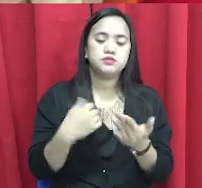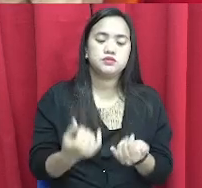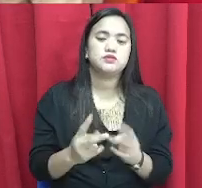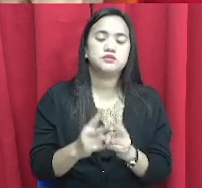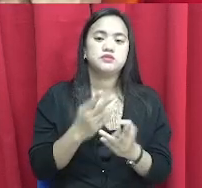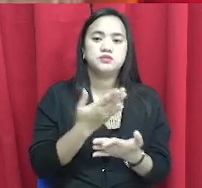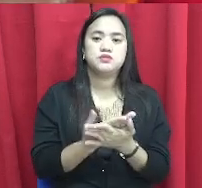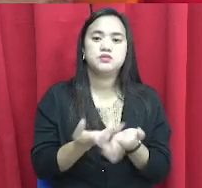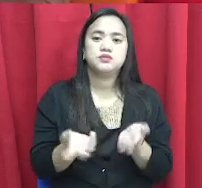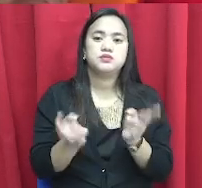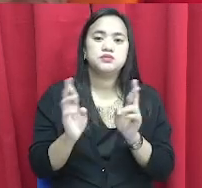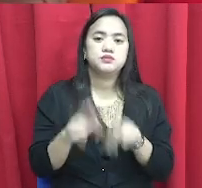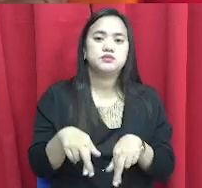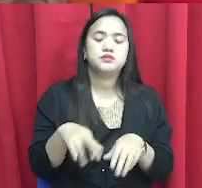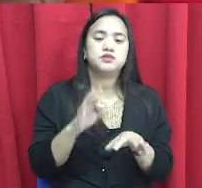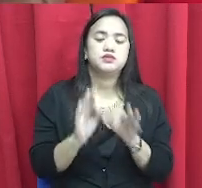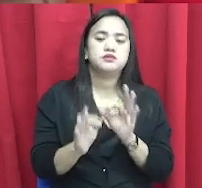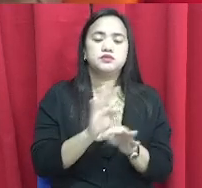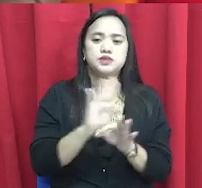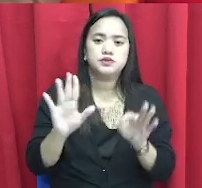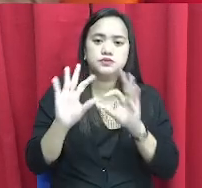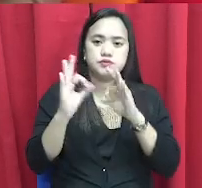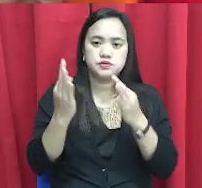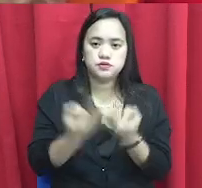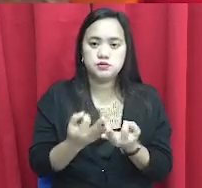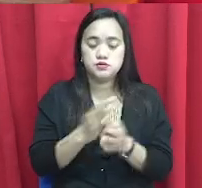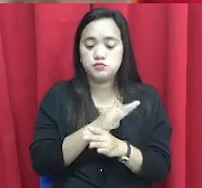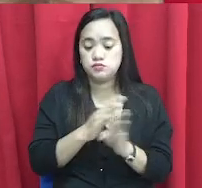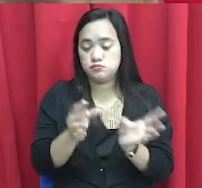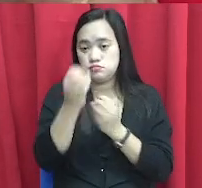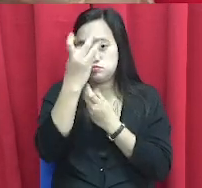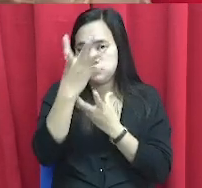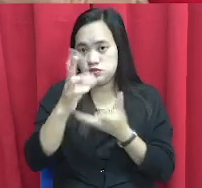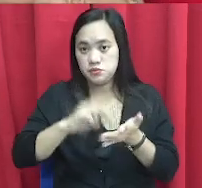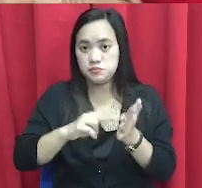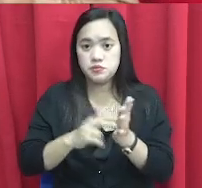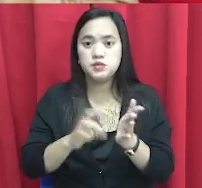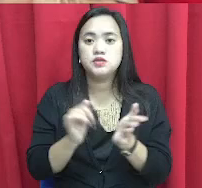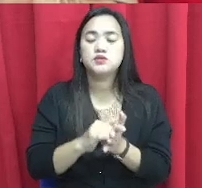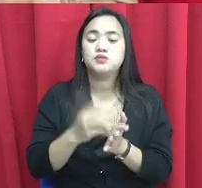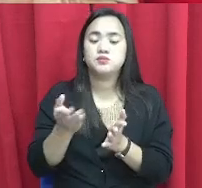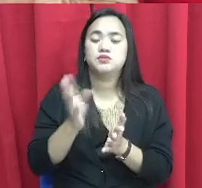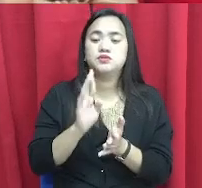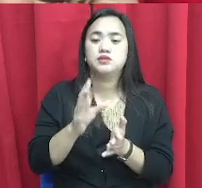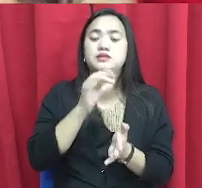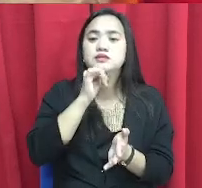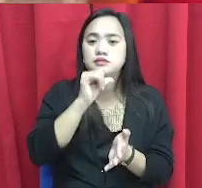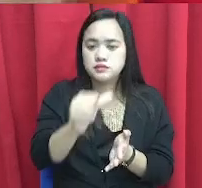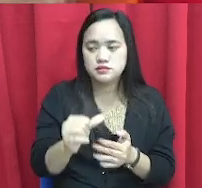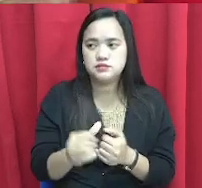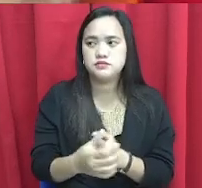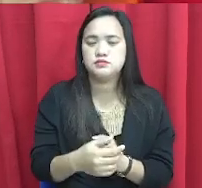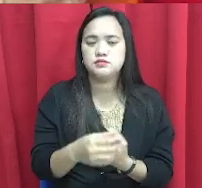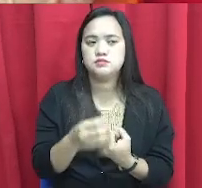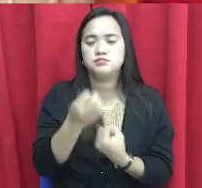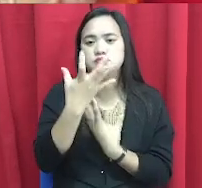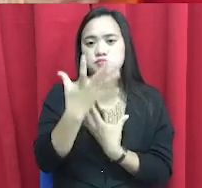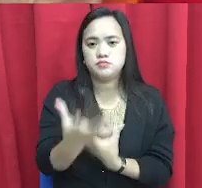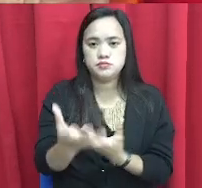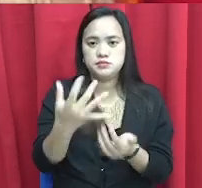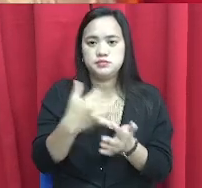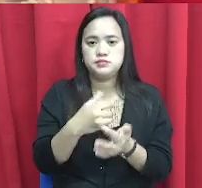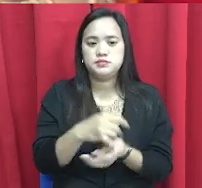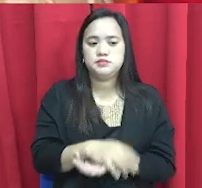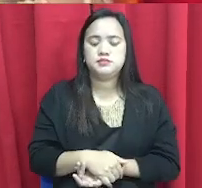pamilya kung ang pamilya natin ay hindi h lumalago ibig sabihin hindi ka lumago that's right kasi bakit malinaw naman sabi ng